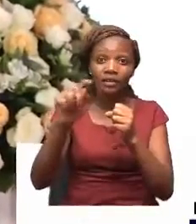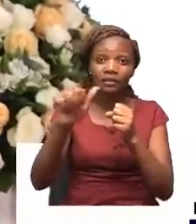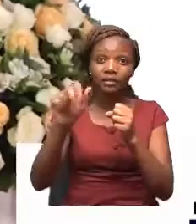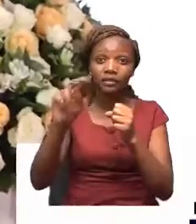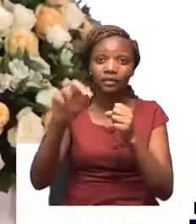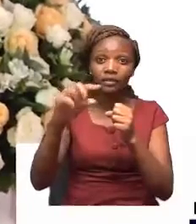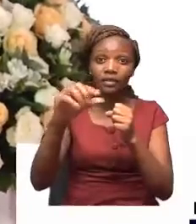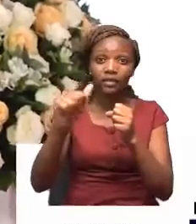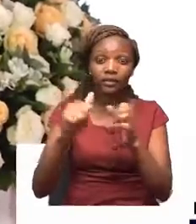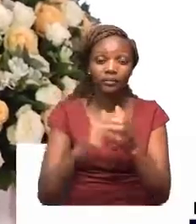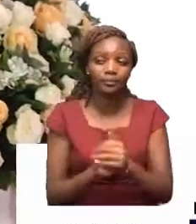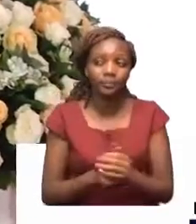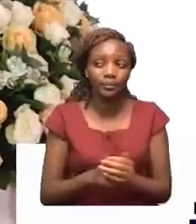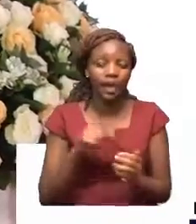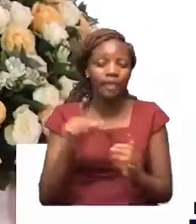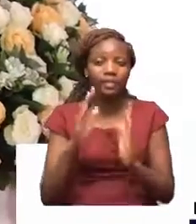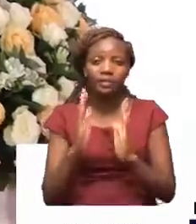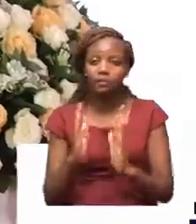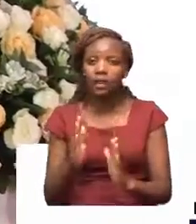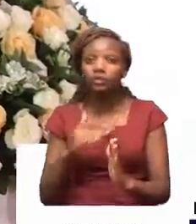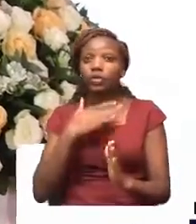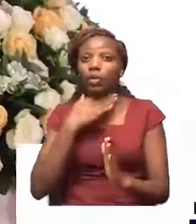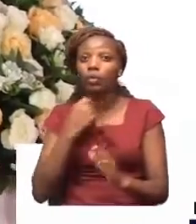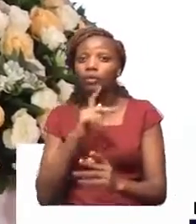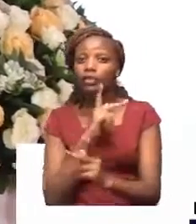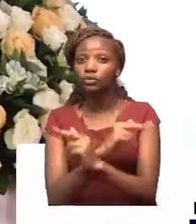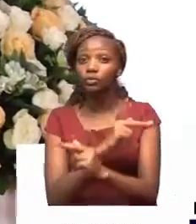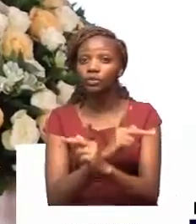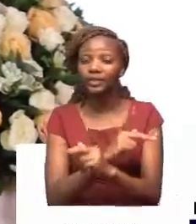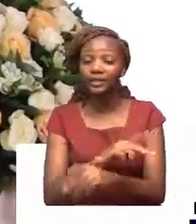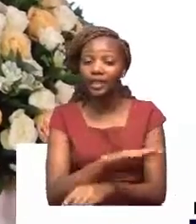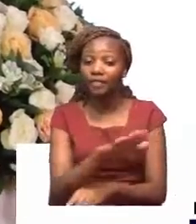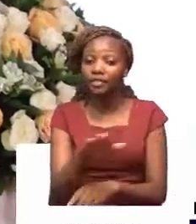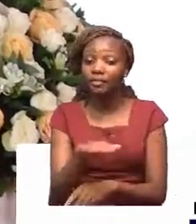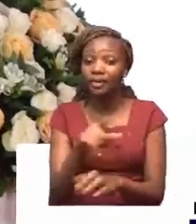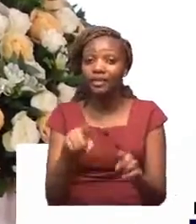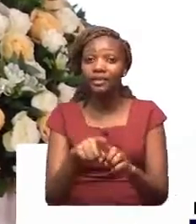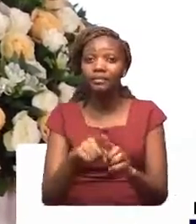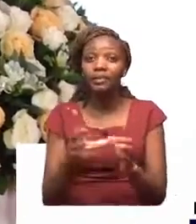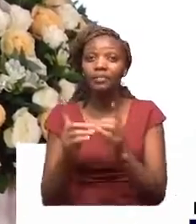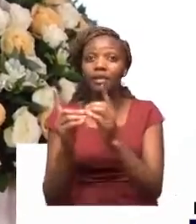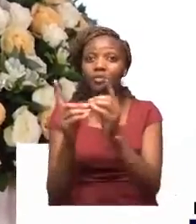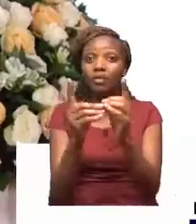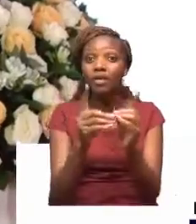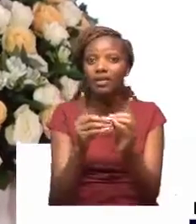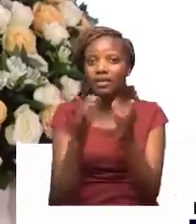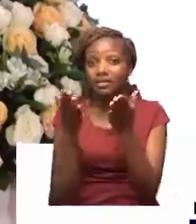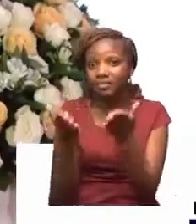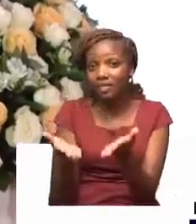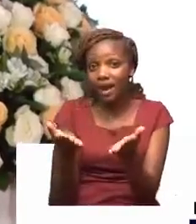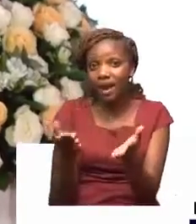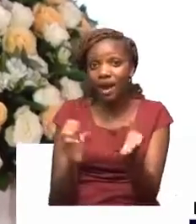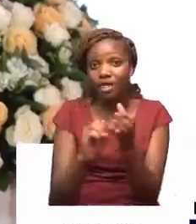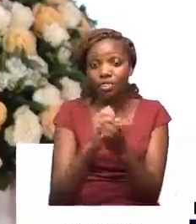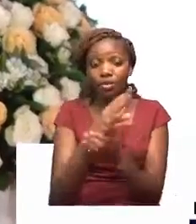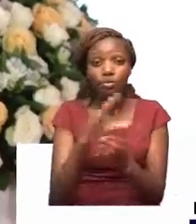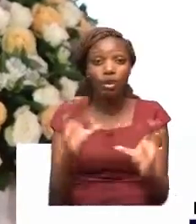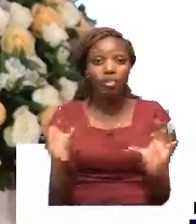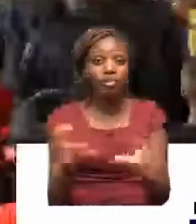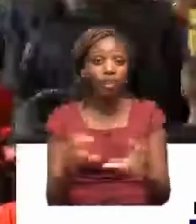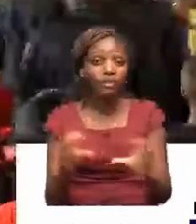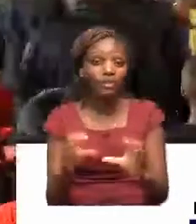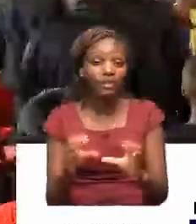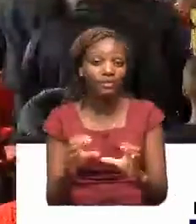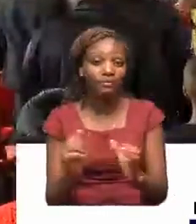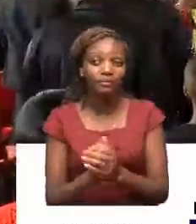to protect the space and democracy that was acquired through the multi-party democracy.